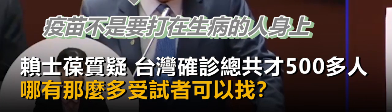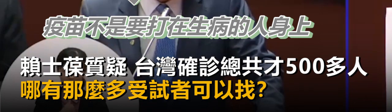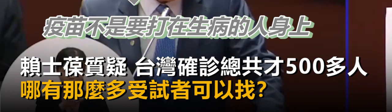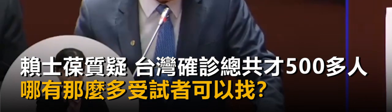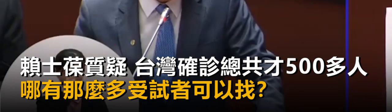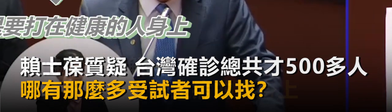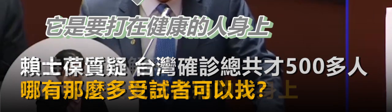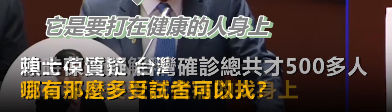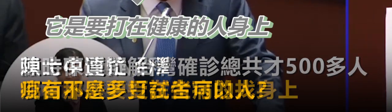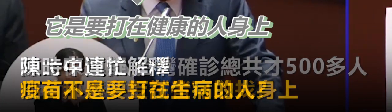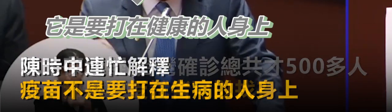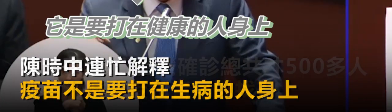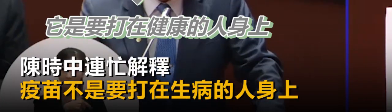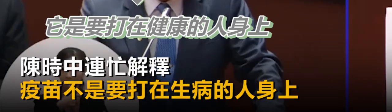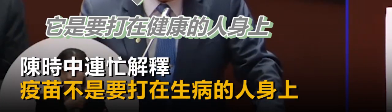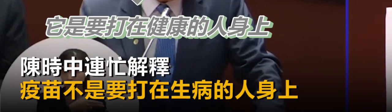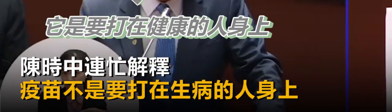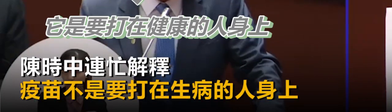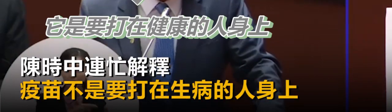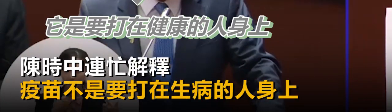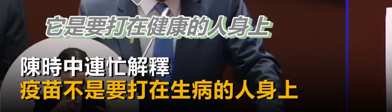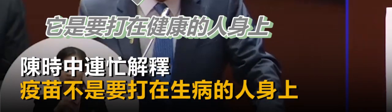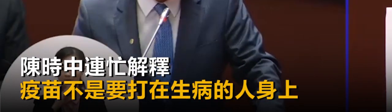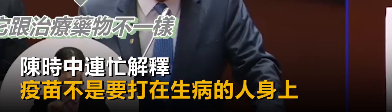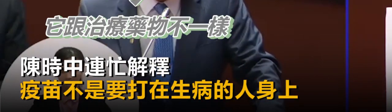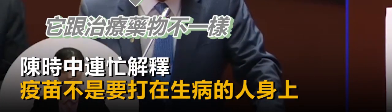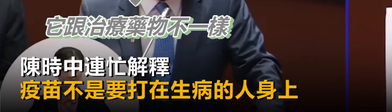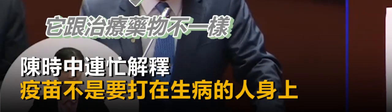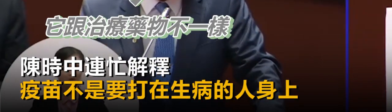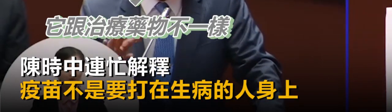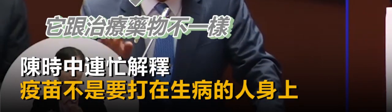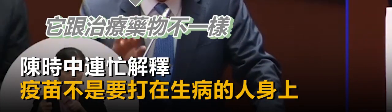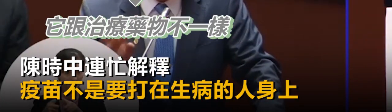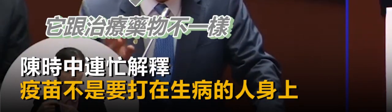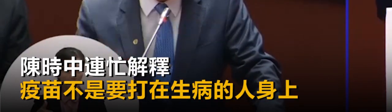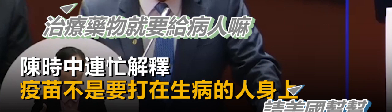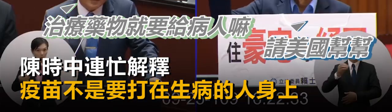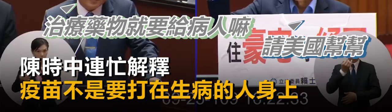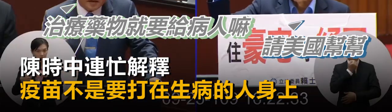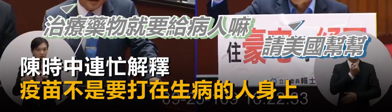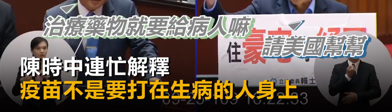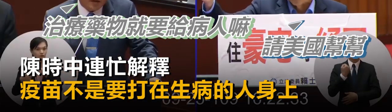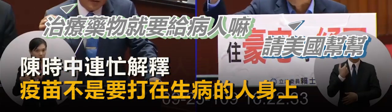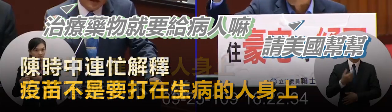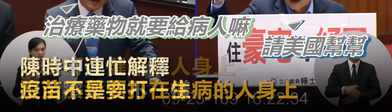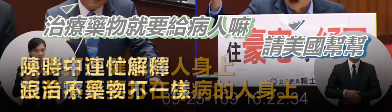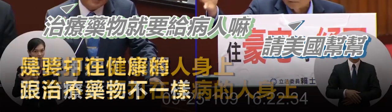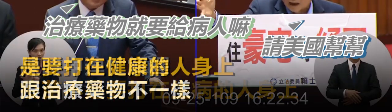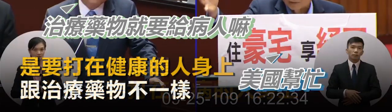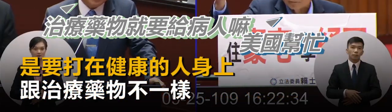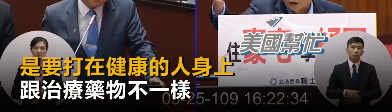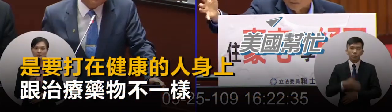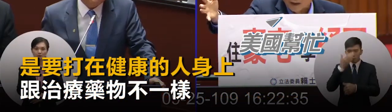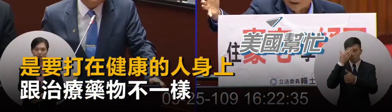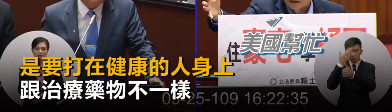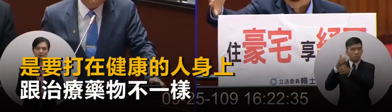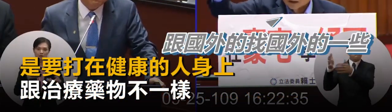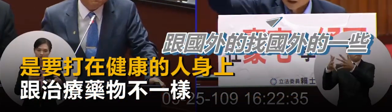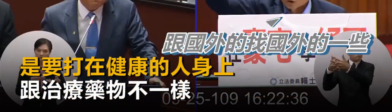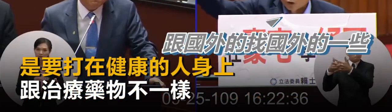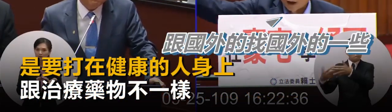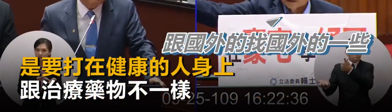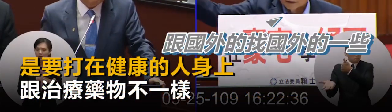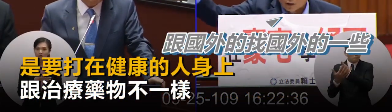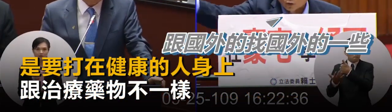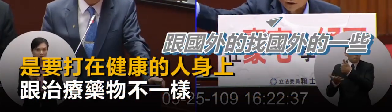的人的身上，它是在打在健康的人的身上。 没有可能。 那个治疗药物不一样，治疗药物要给病人嘛。 美国帮忙